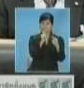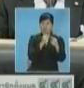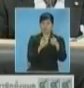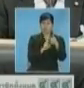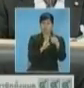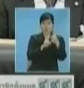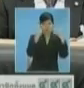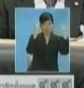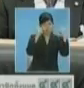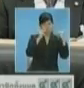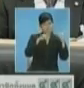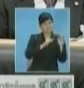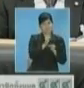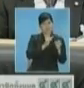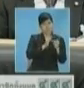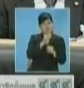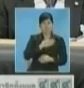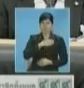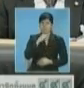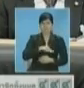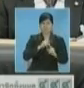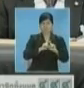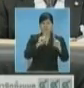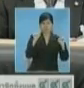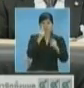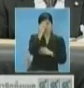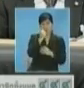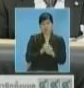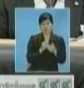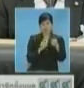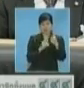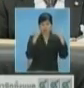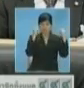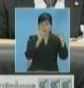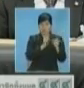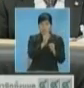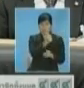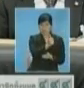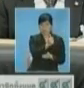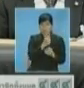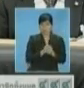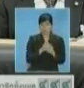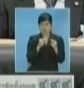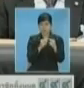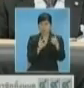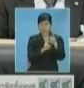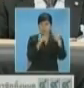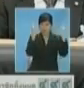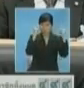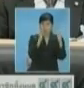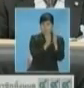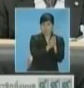ายกมาตอบเนี่ยดิฉันก็แปลกใจนะคะว่าท่านจะตอบได้หรือคะท่านไปอยู่ชั้น7กับท่านนาย